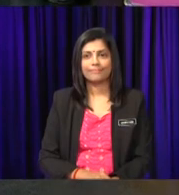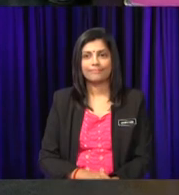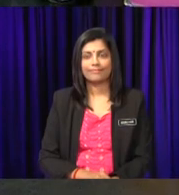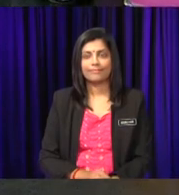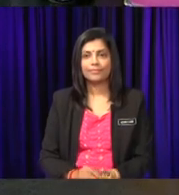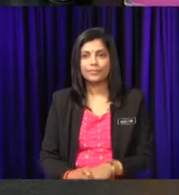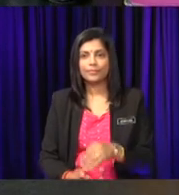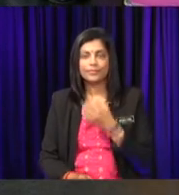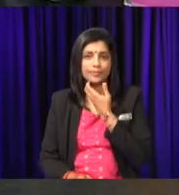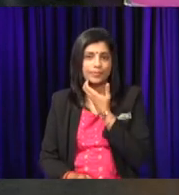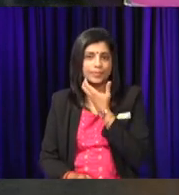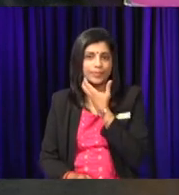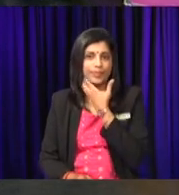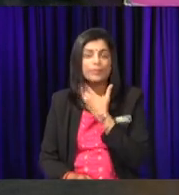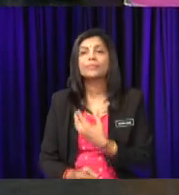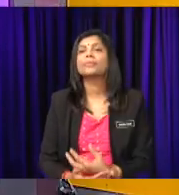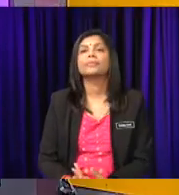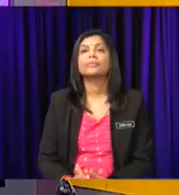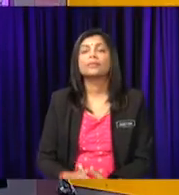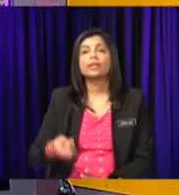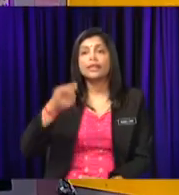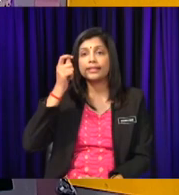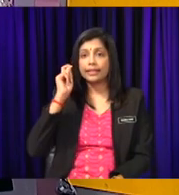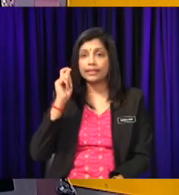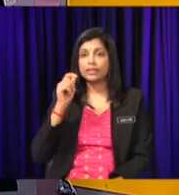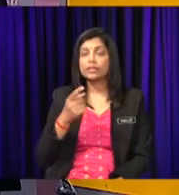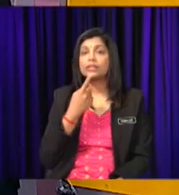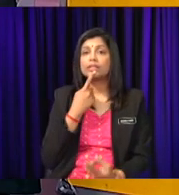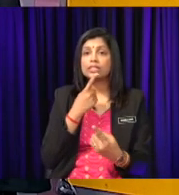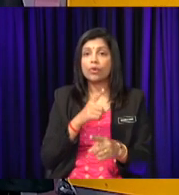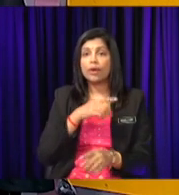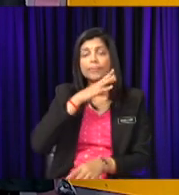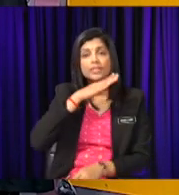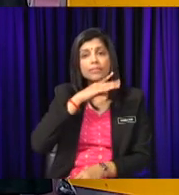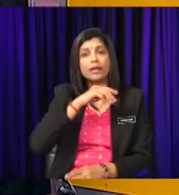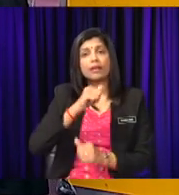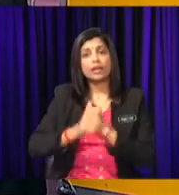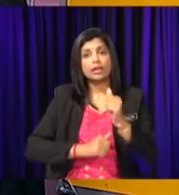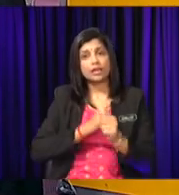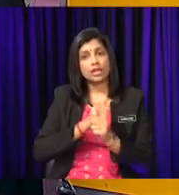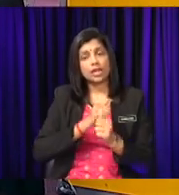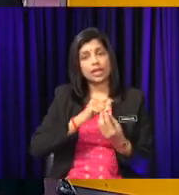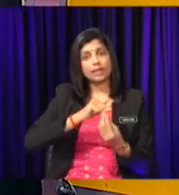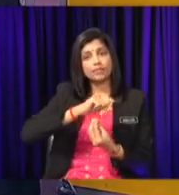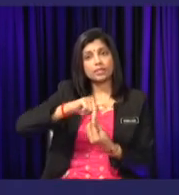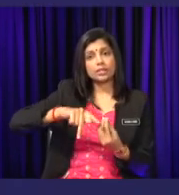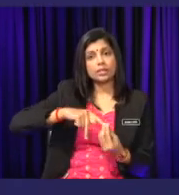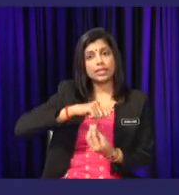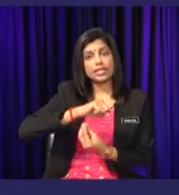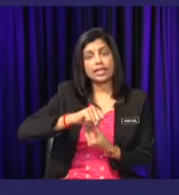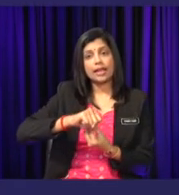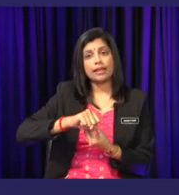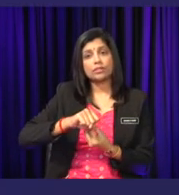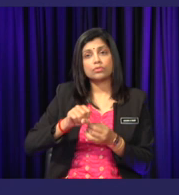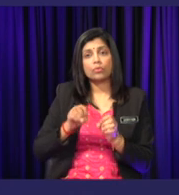tadi kalau kita lihat ya pencemaran alam kita semakin berleluasa sehingga menjejukan penghasilan tenaga